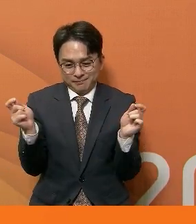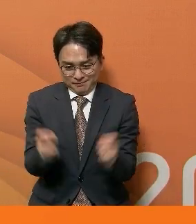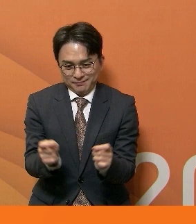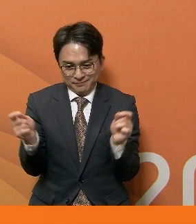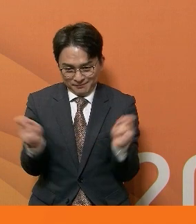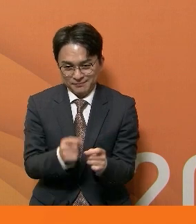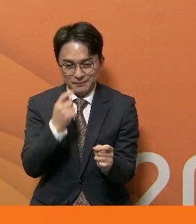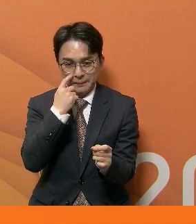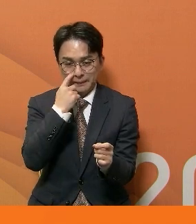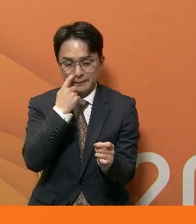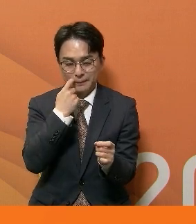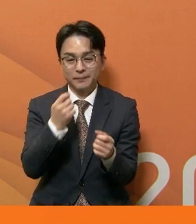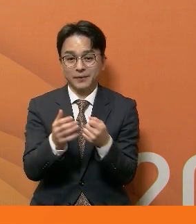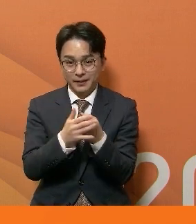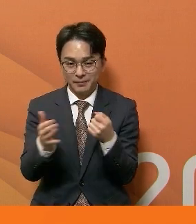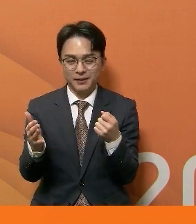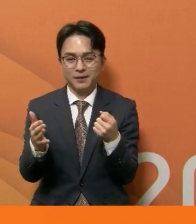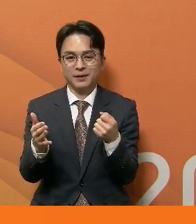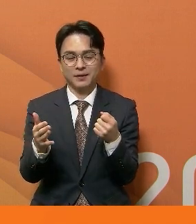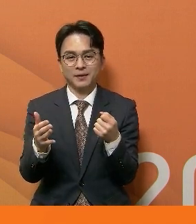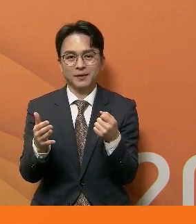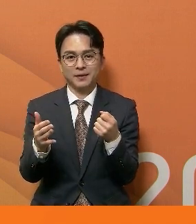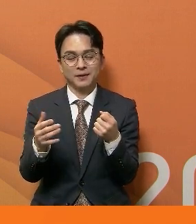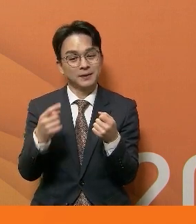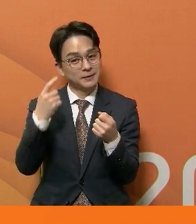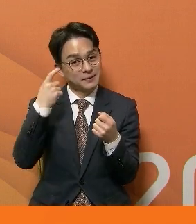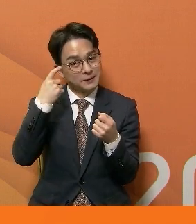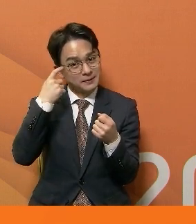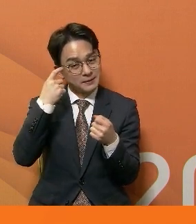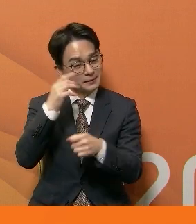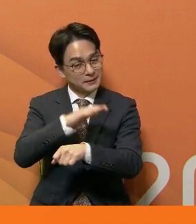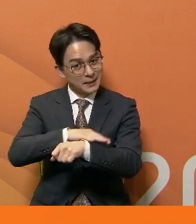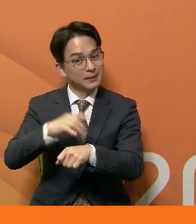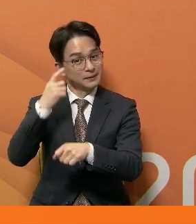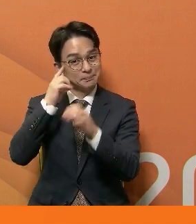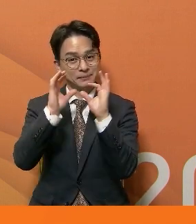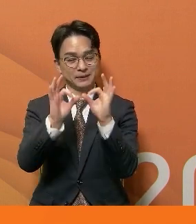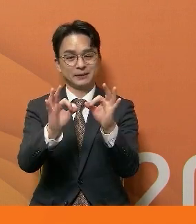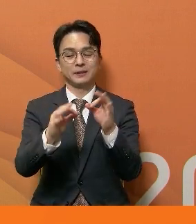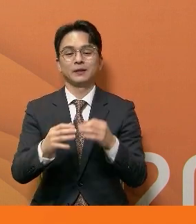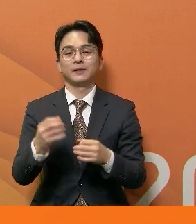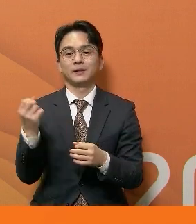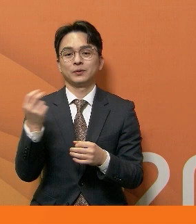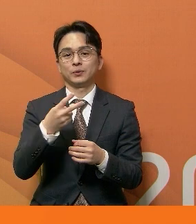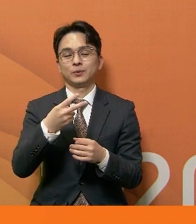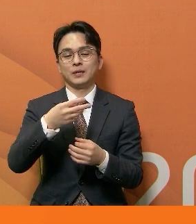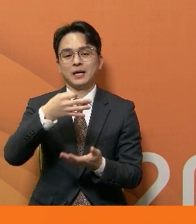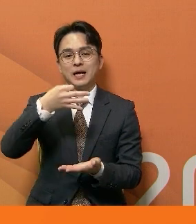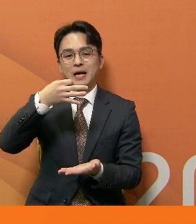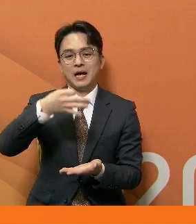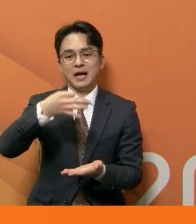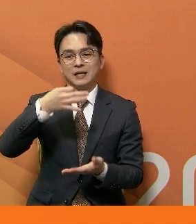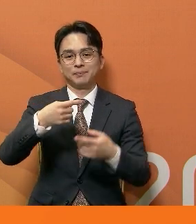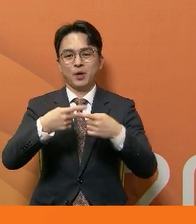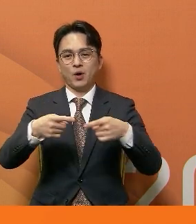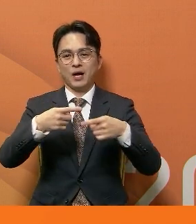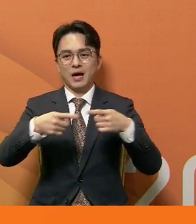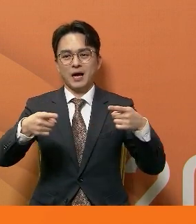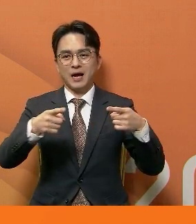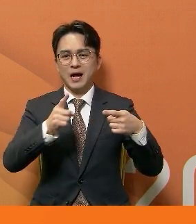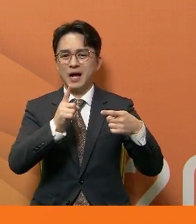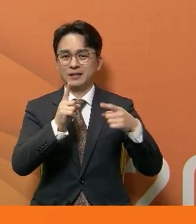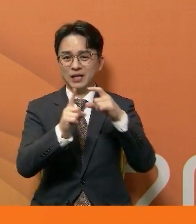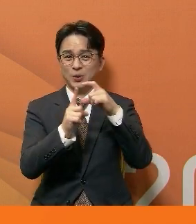마련이 되어 있으니까 그 점을 좀 주의해 주시면 좋을 것 같고요 가치 평가라고 하는 용어가 지금 앞으로